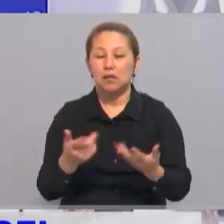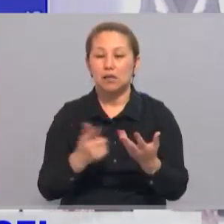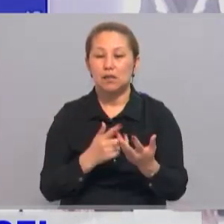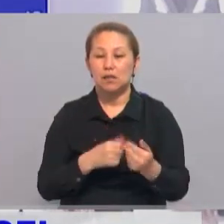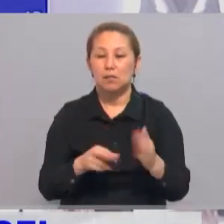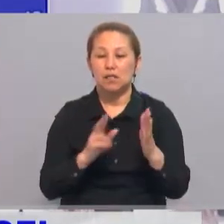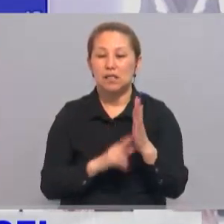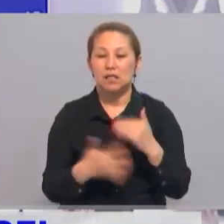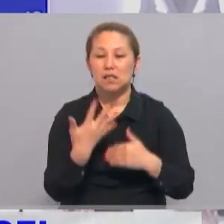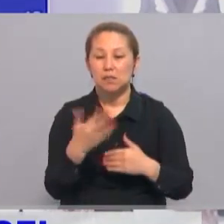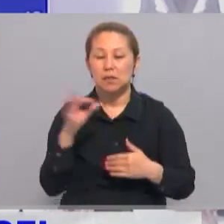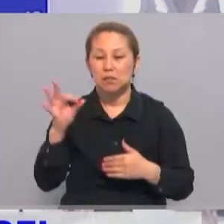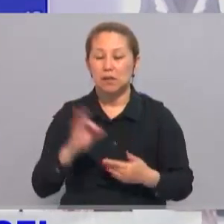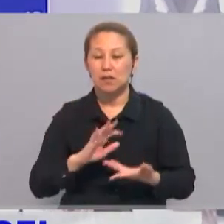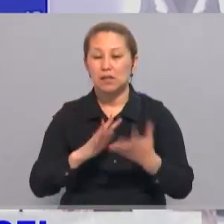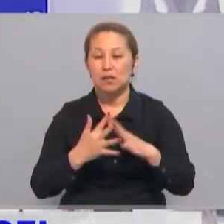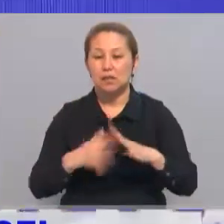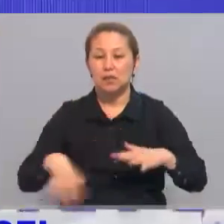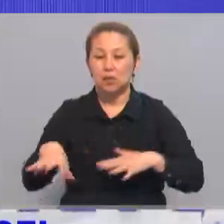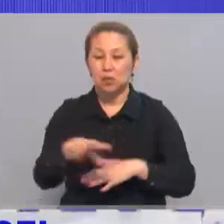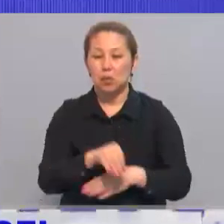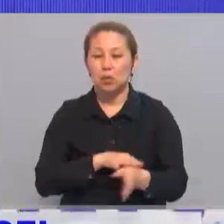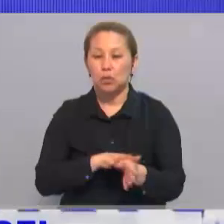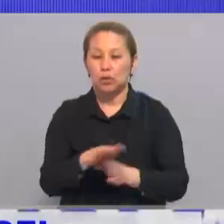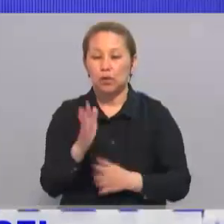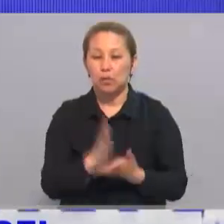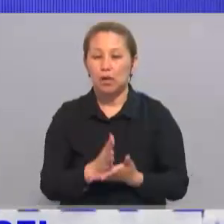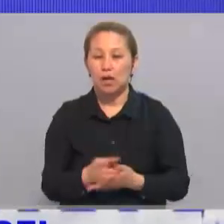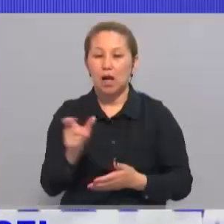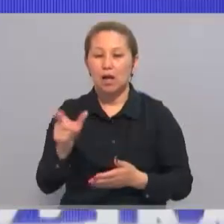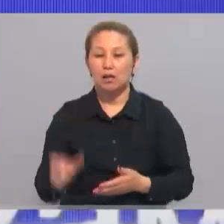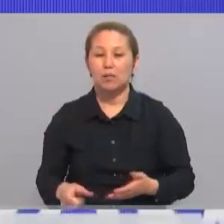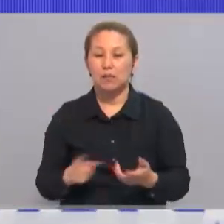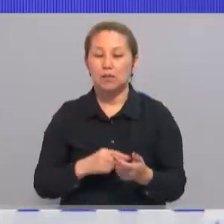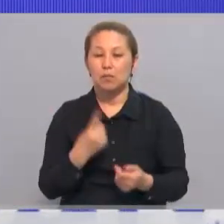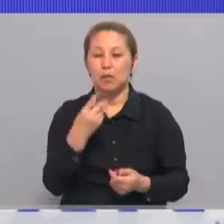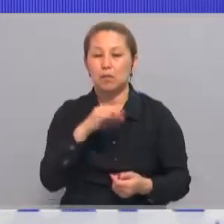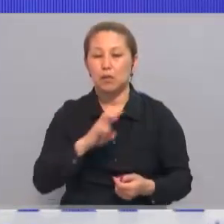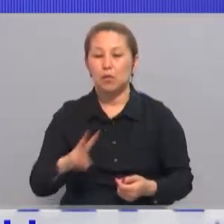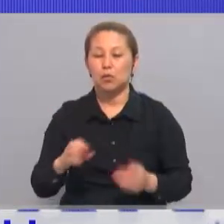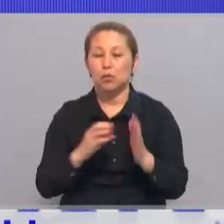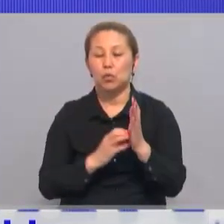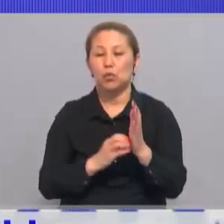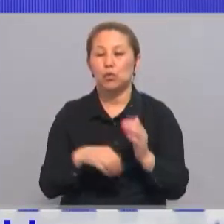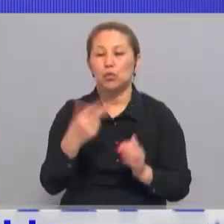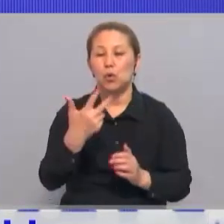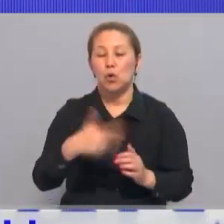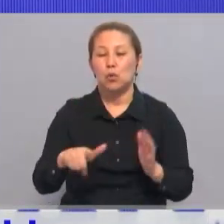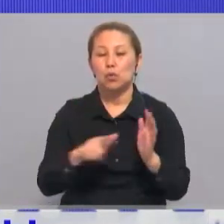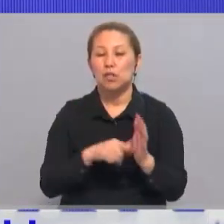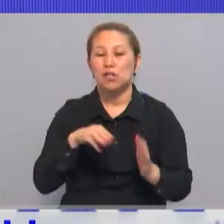санағанда 85% елді мекендер толығымен қамтылған, ал адамның санымен санағанда 1,937,000 адам